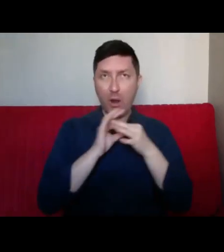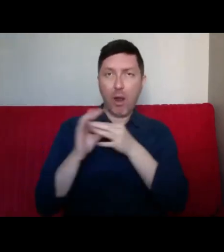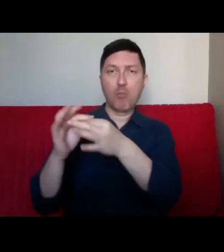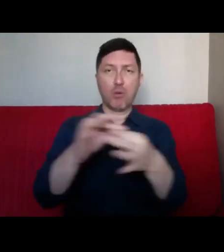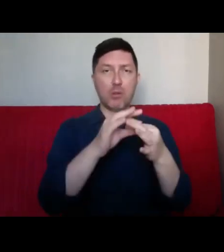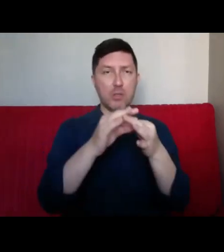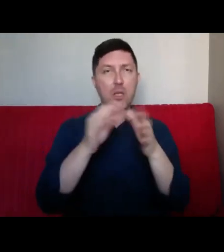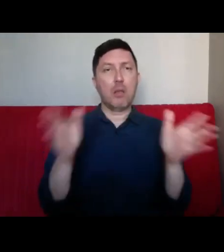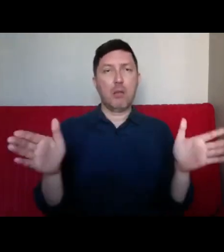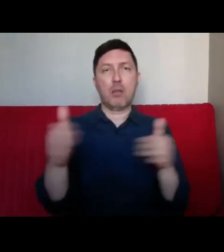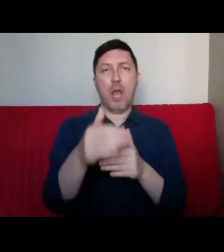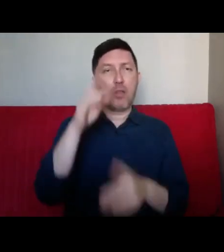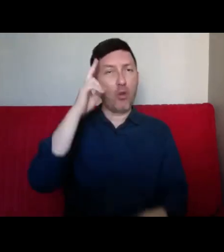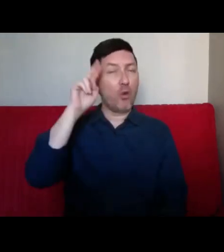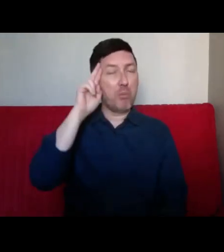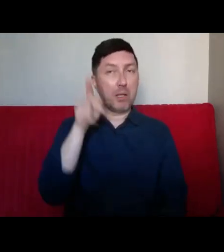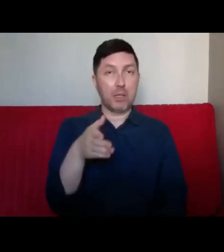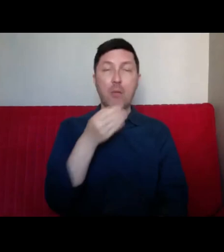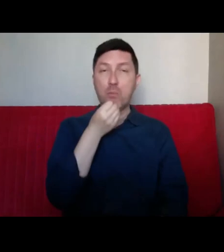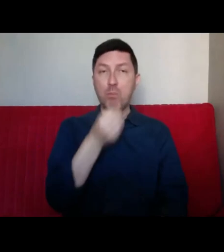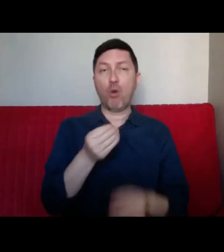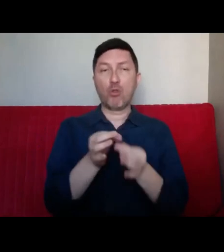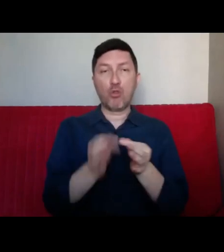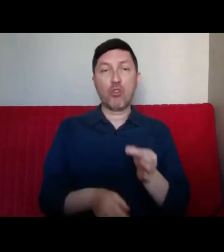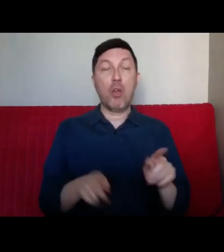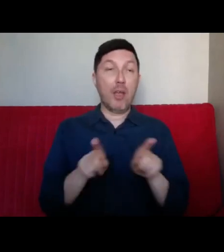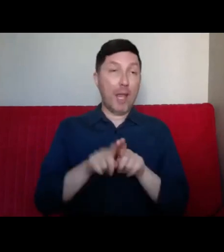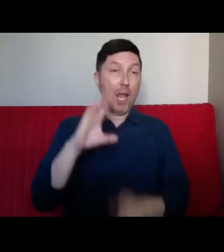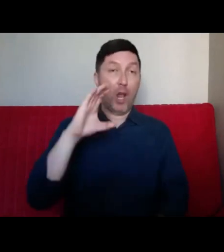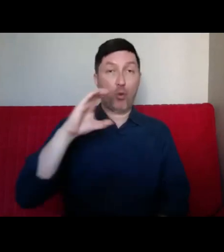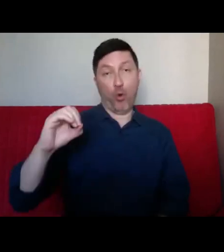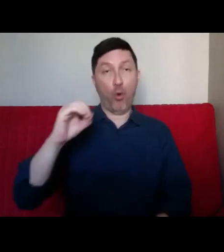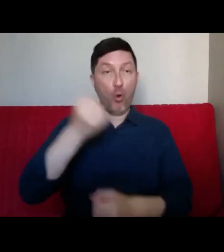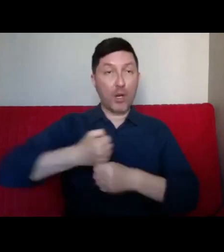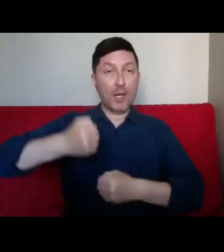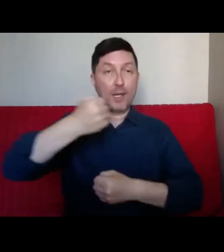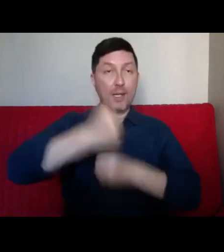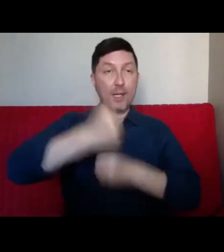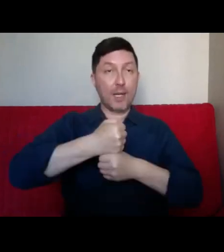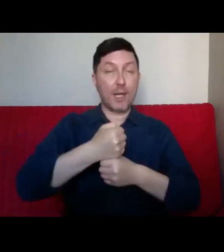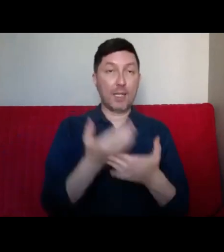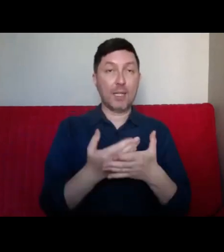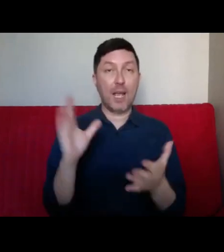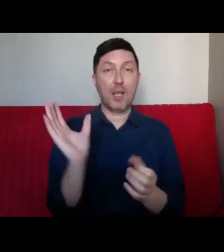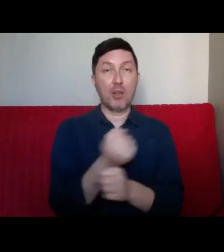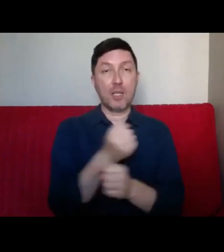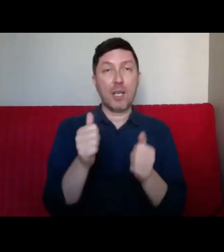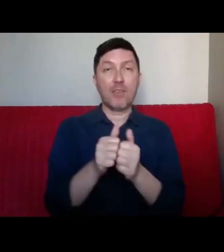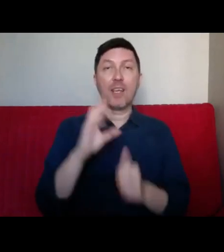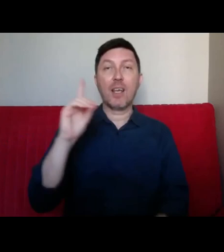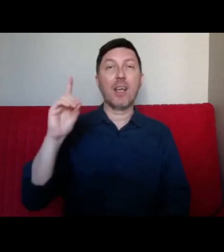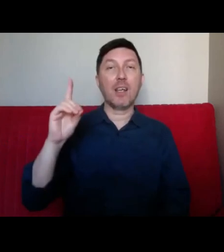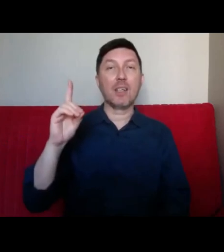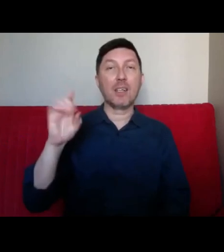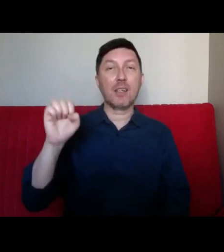bon cadre, le bon format. Et puis, co-créer, c'est ce qu'on a pu faire au travers de Desk 2. Alors, ça n'a pas été toujours